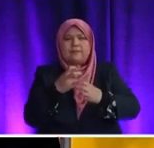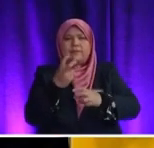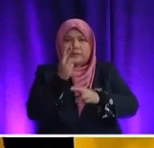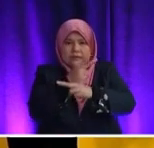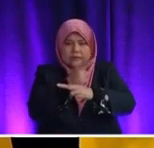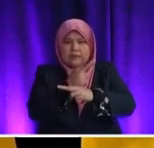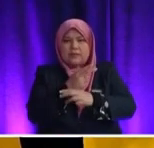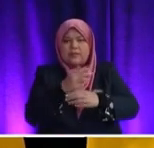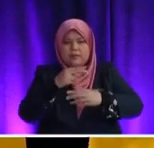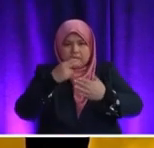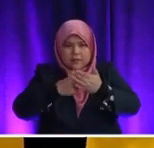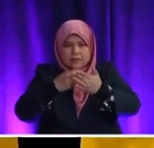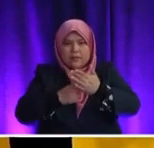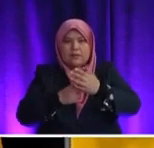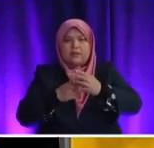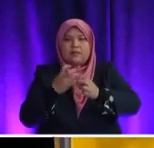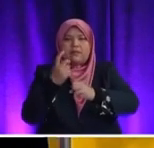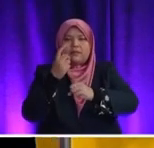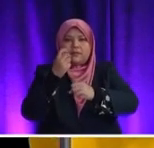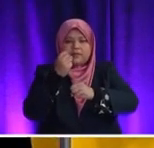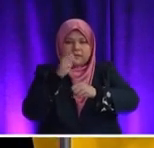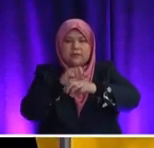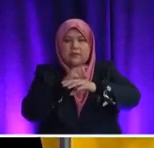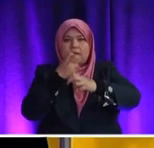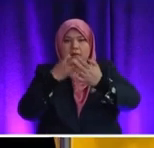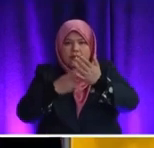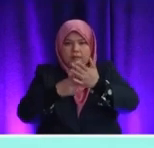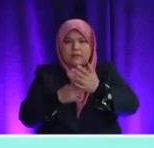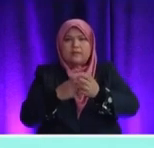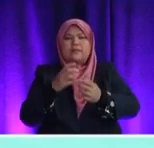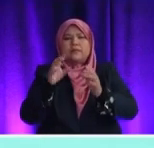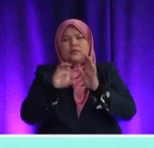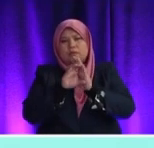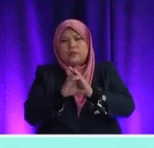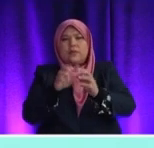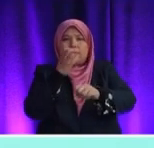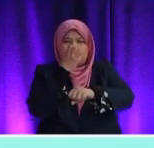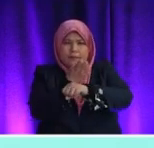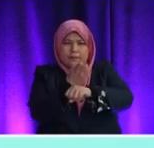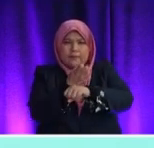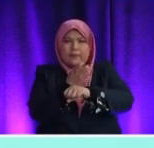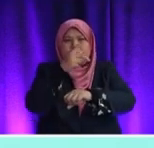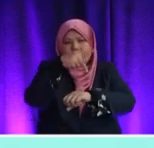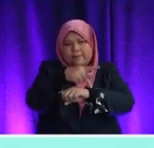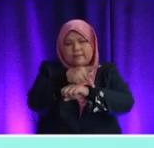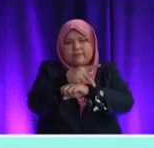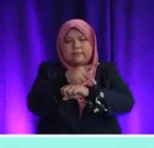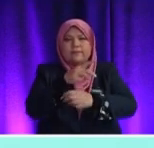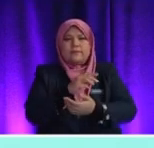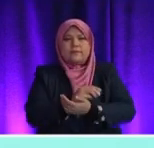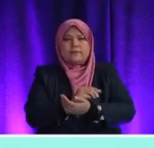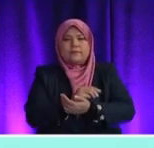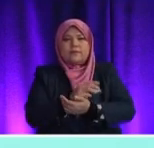logam logam itu enak sadokah logam yang berharga seperti emas platinum dan juga Vera untuk